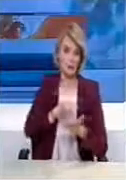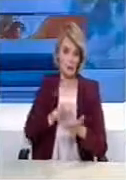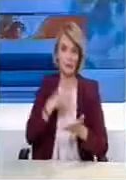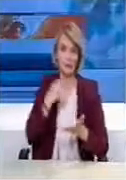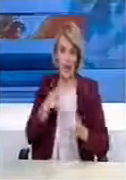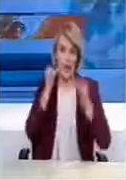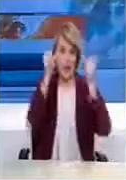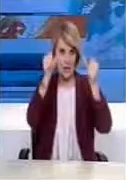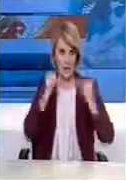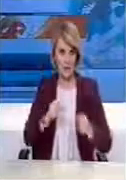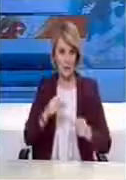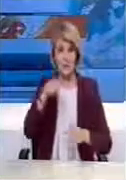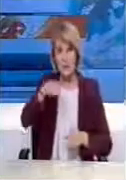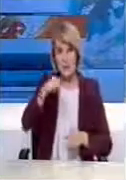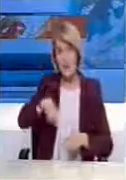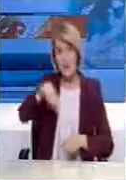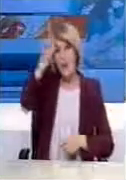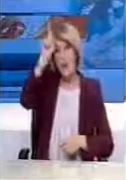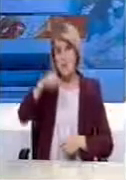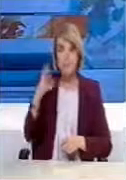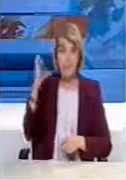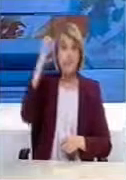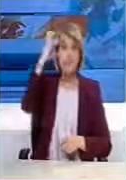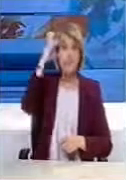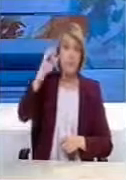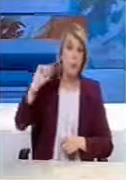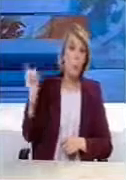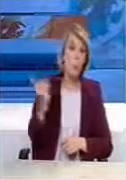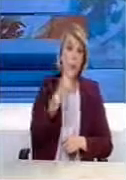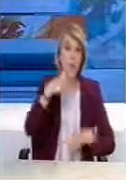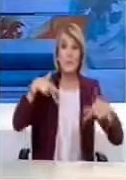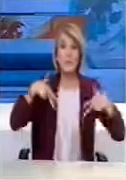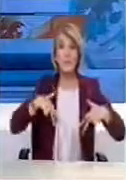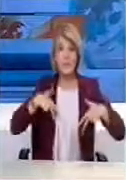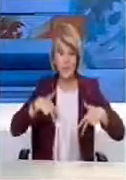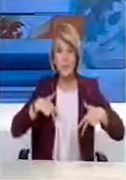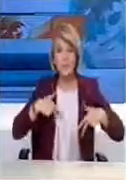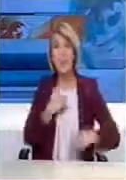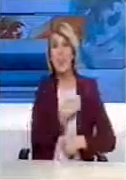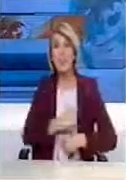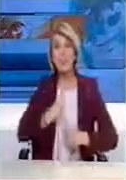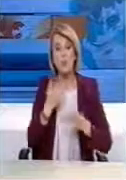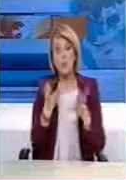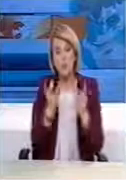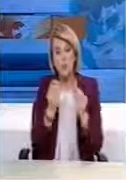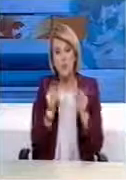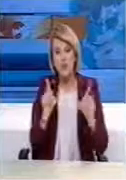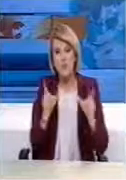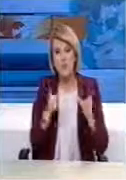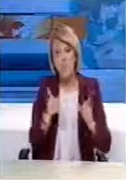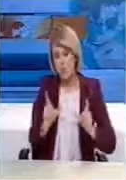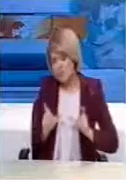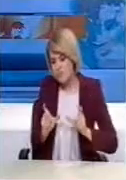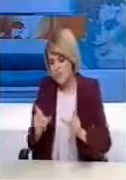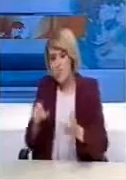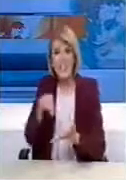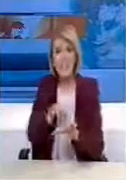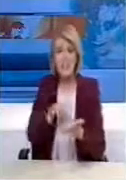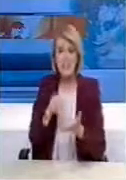ανακοίνωση, υπενθυμίζεται στις κυβερνήσεις του κόσμου η ανάγκη να βελτιωθούν οι συνθήκες διαβίωσης των πολλών φτωχών και περιθωριοποιημένων Ρωμά στην